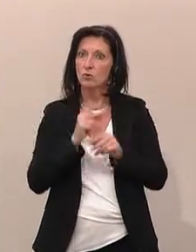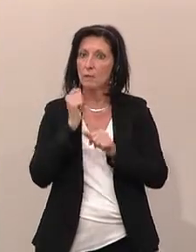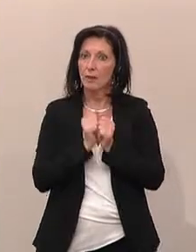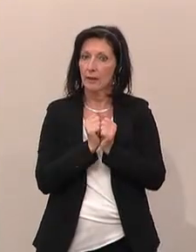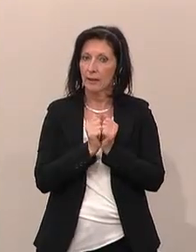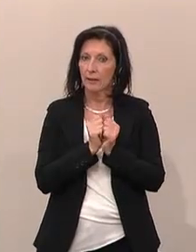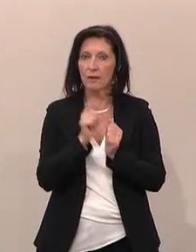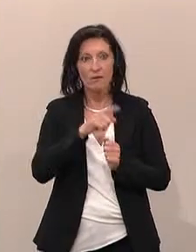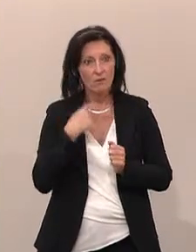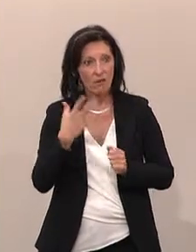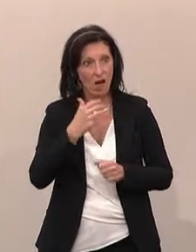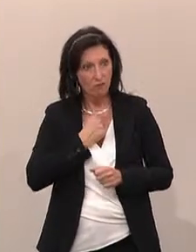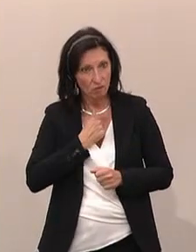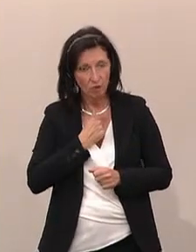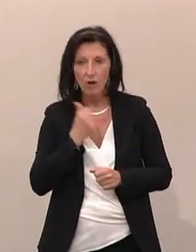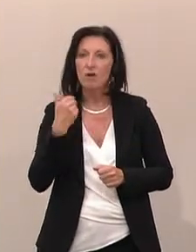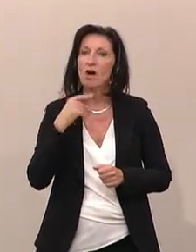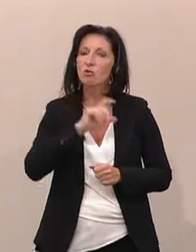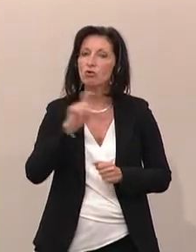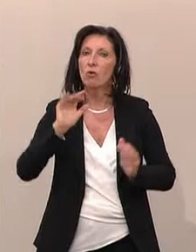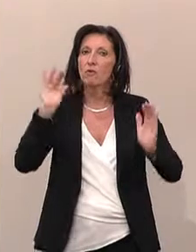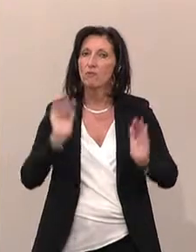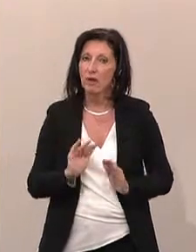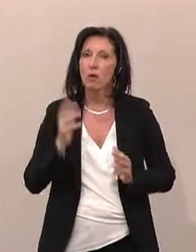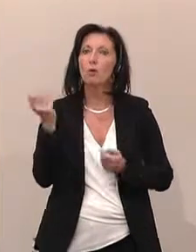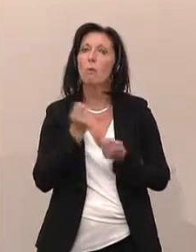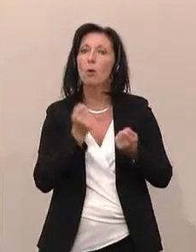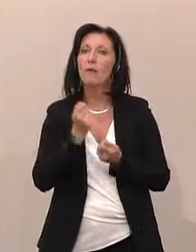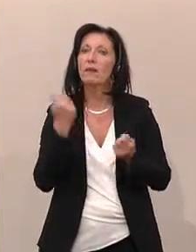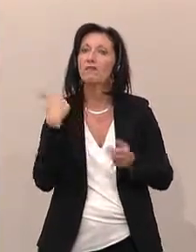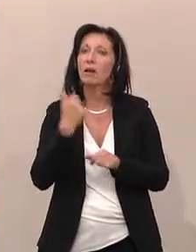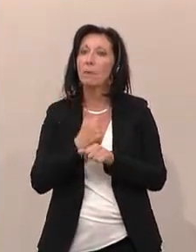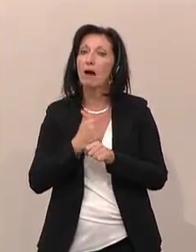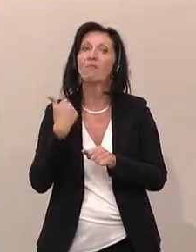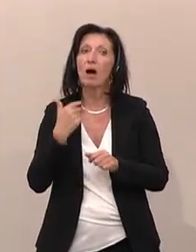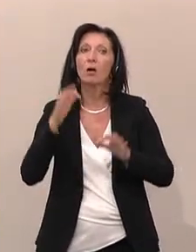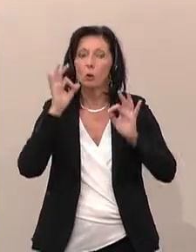ergibt, wir waren erfolgreich, wir haben die Schulden in diesem Land gesenkt, und es war eine gute Politik, die wir betrieben haben. Applaus